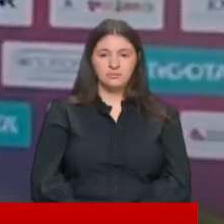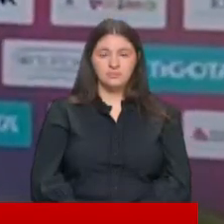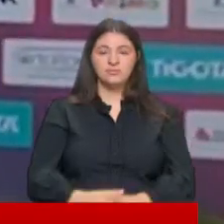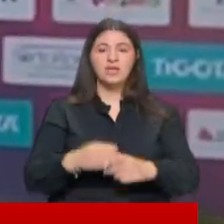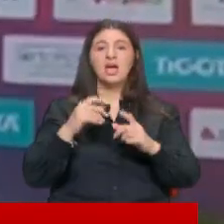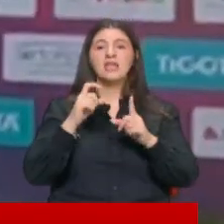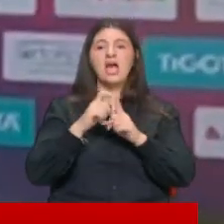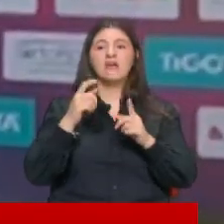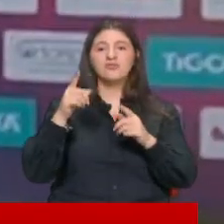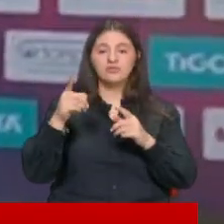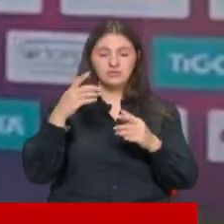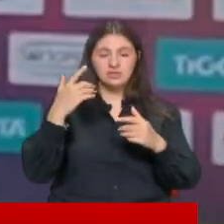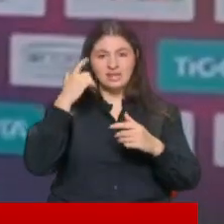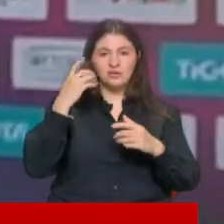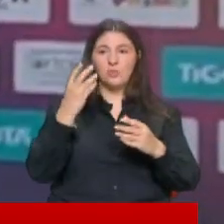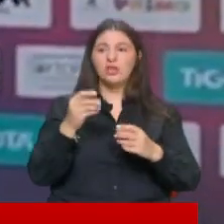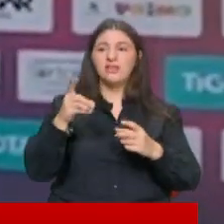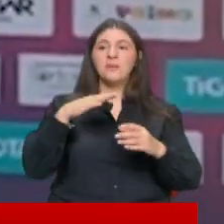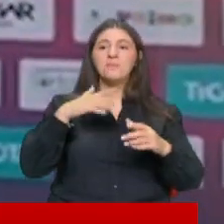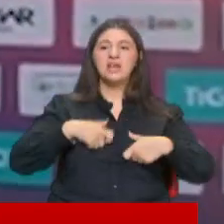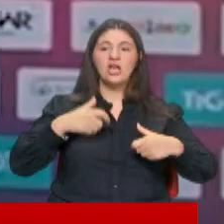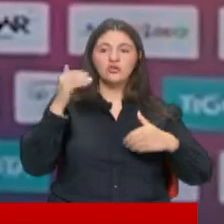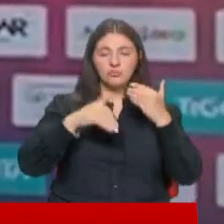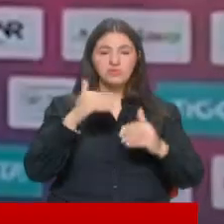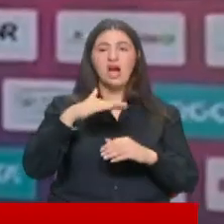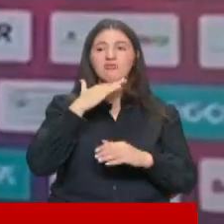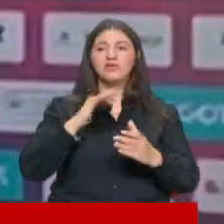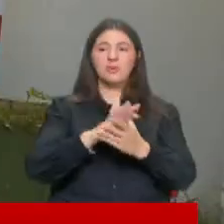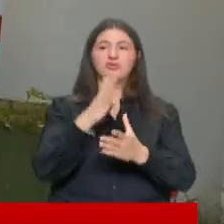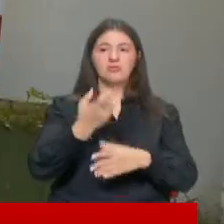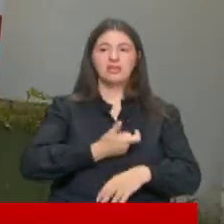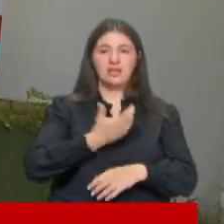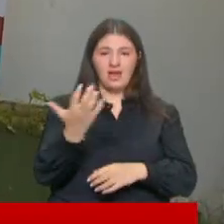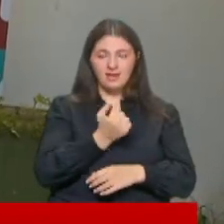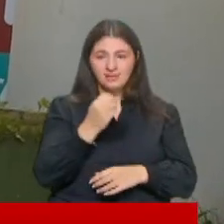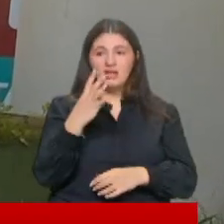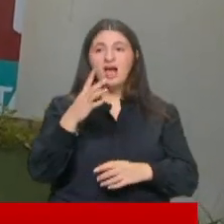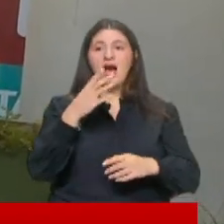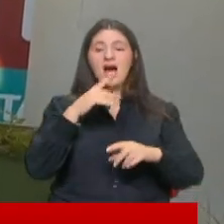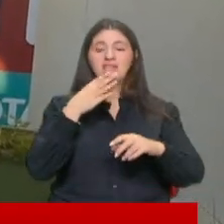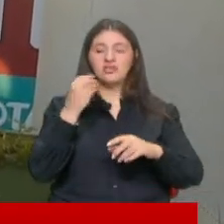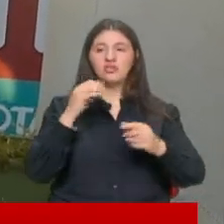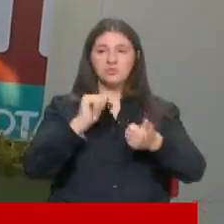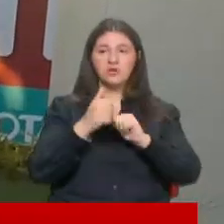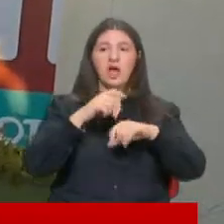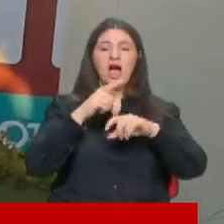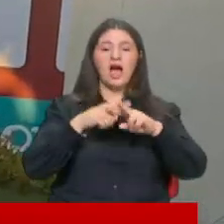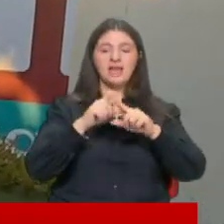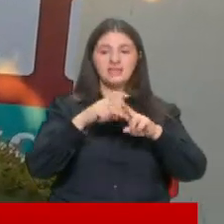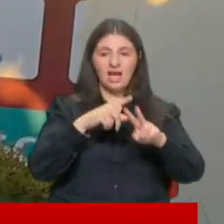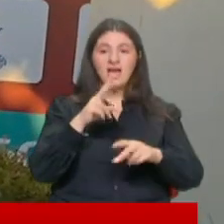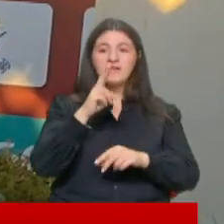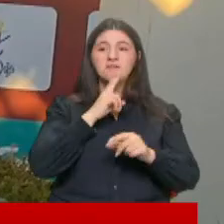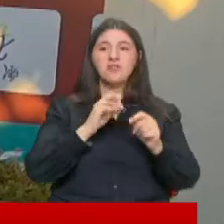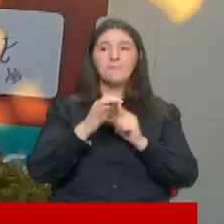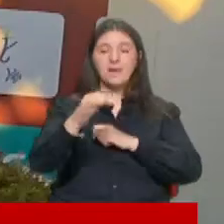Down sendromlu milli yüzücülerimiz Avrupa şampiyonasında 4 madalya kazandı genç sporcu Ada Zehra anlatıcı 200 metre